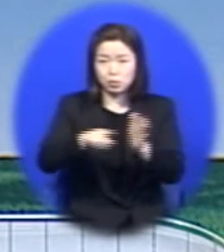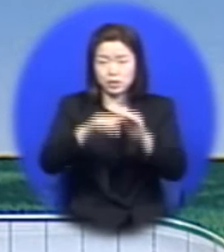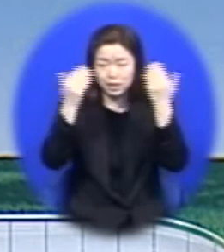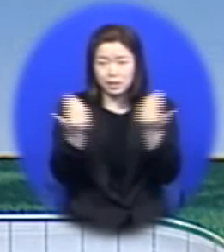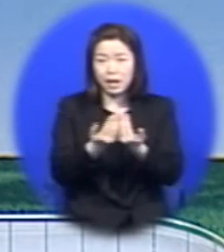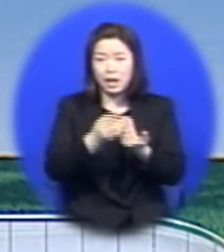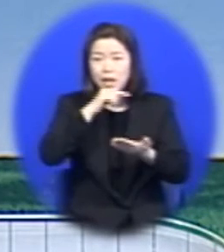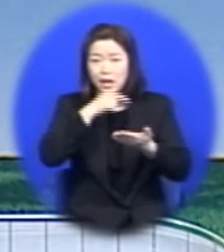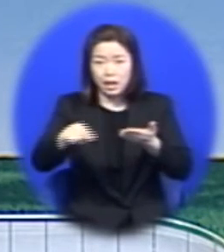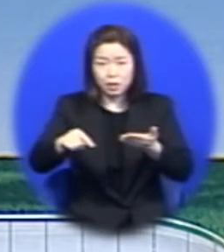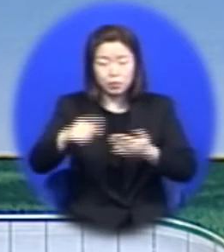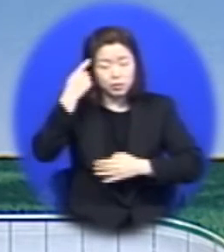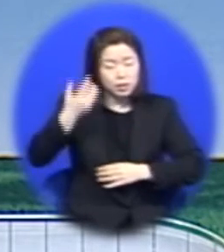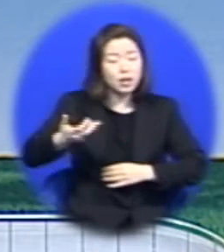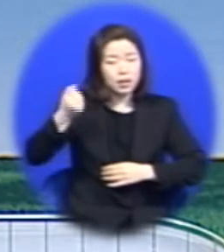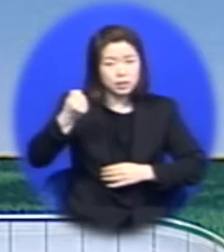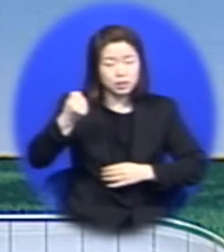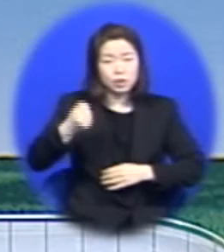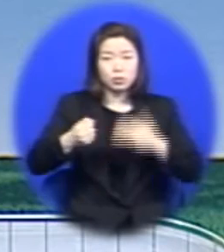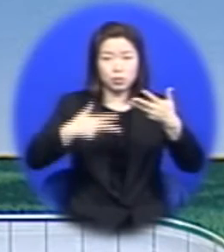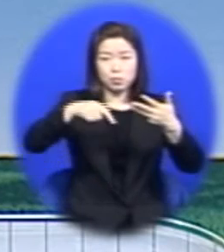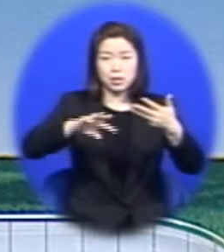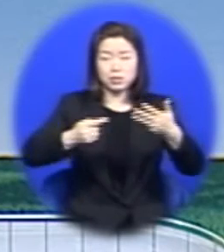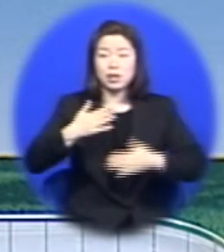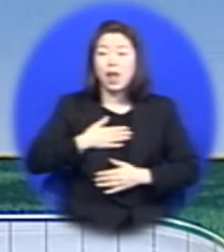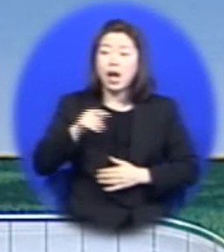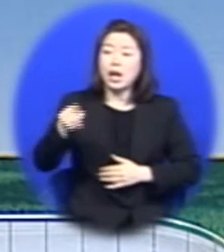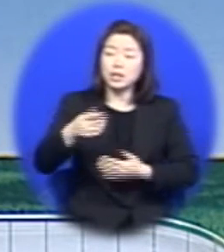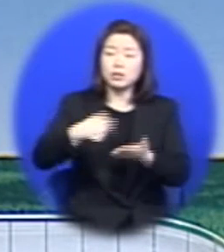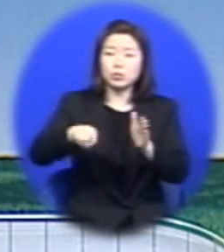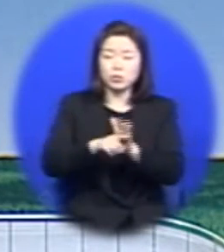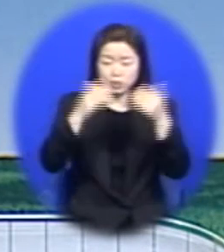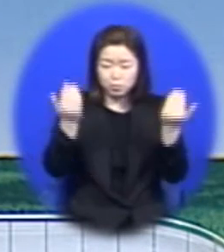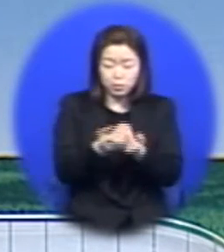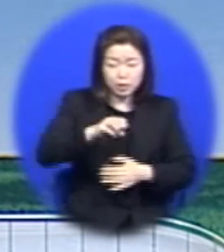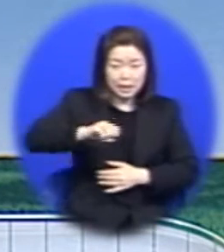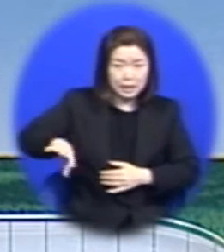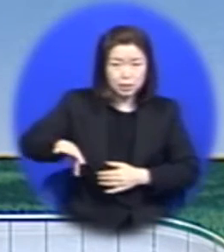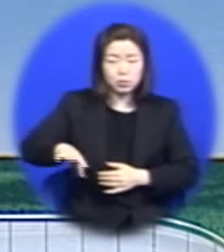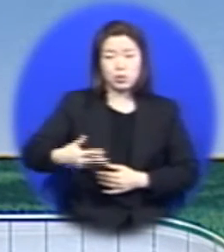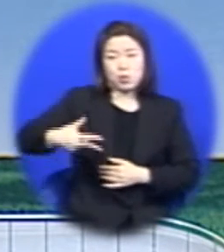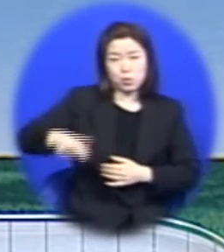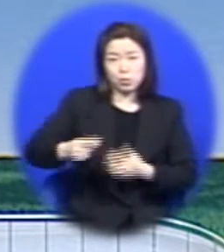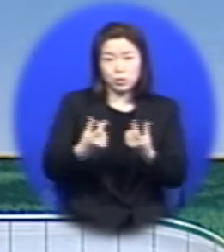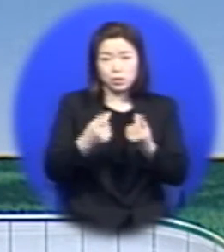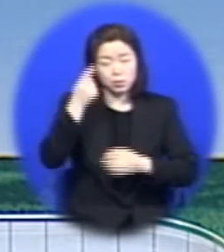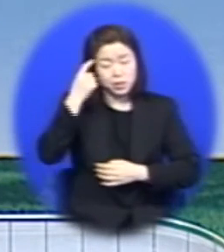해로 여길 뿐더러 8절에 내가 그를 위하여 모든 것을 잃어버리고 배설물로